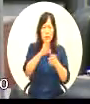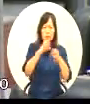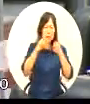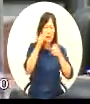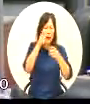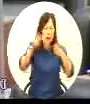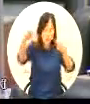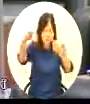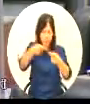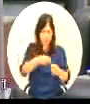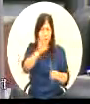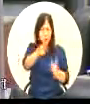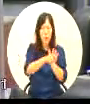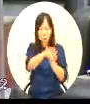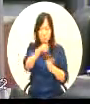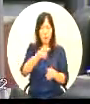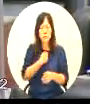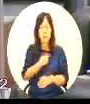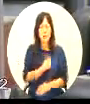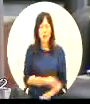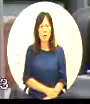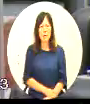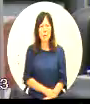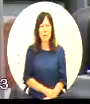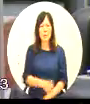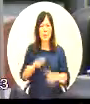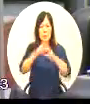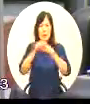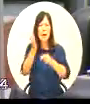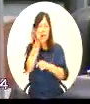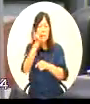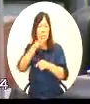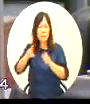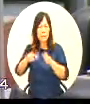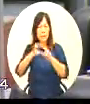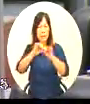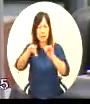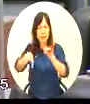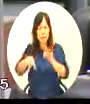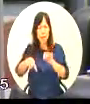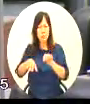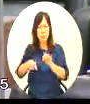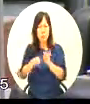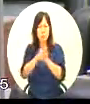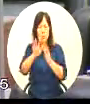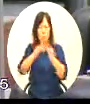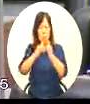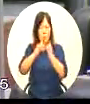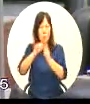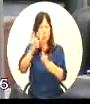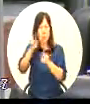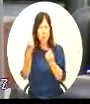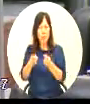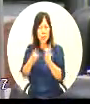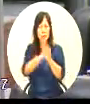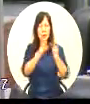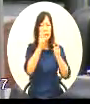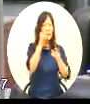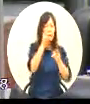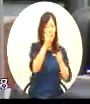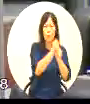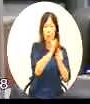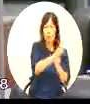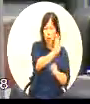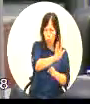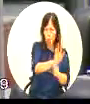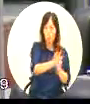因为我想您也很清楚了，我们大冈山地区很多这个居民都在台南地区就业，